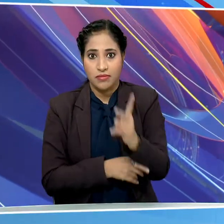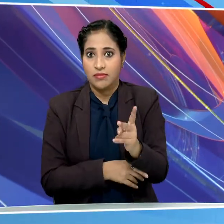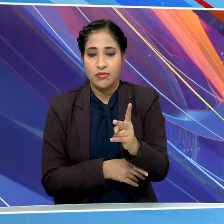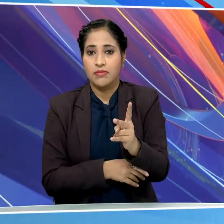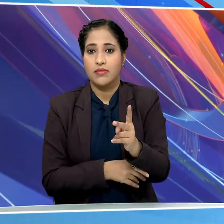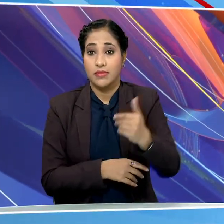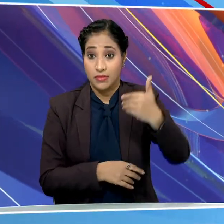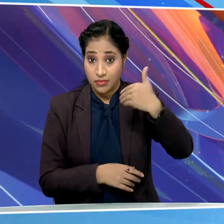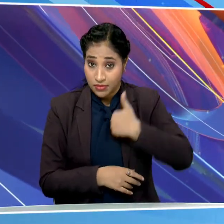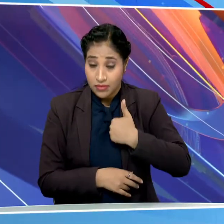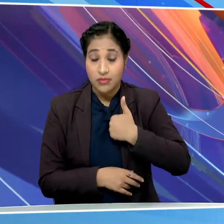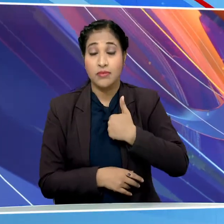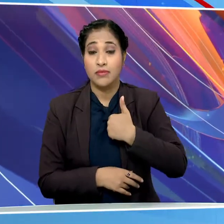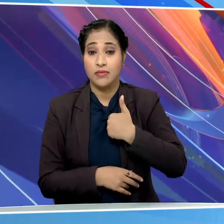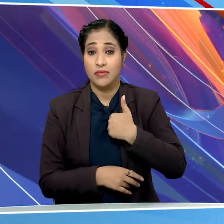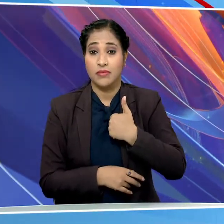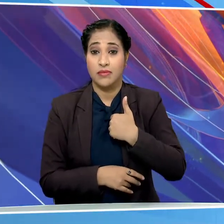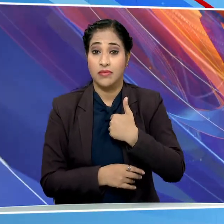जो मेरे लिए